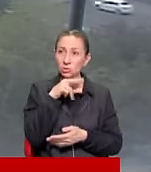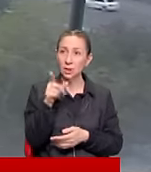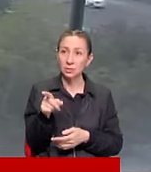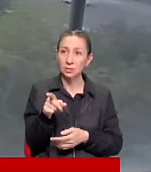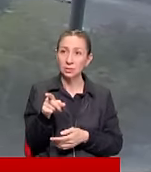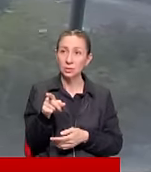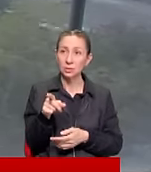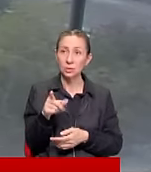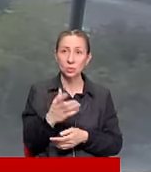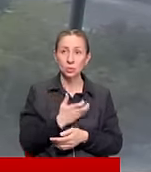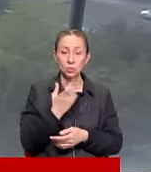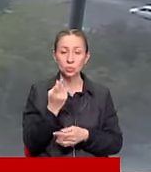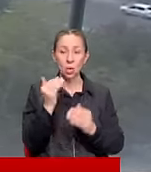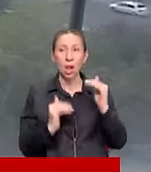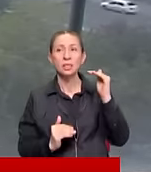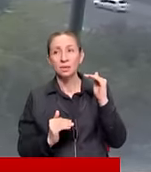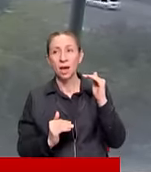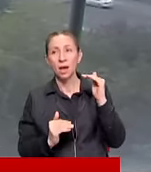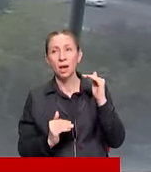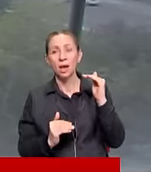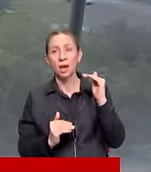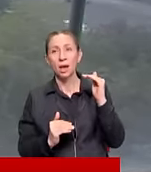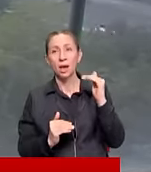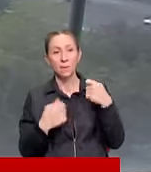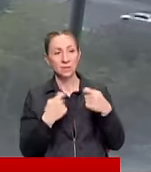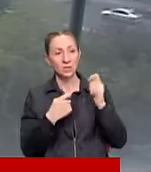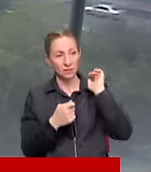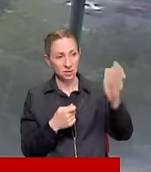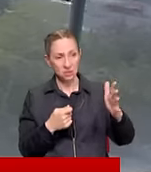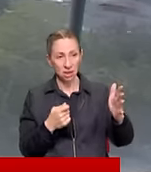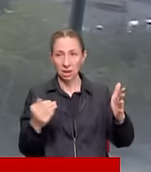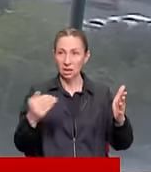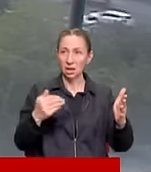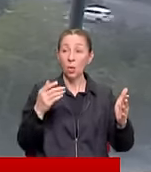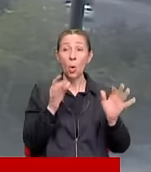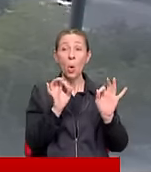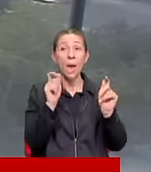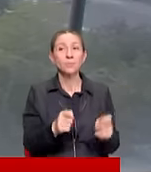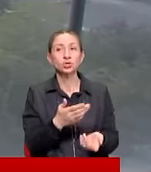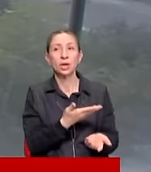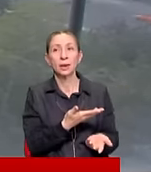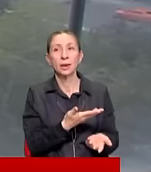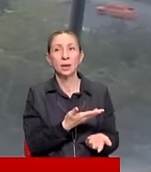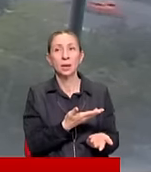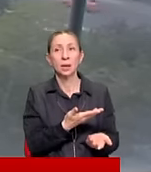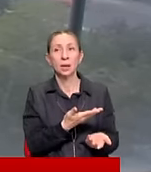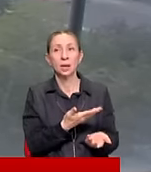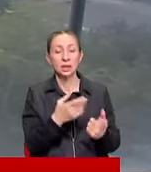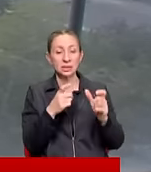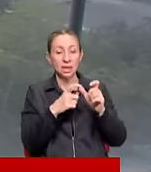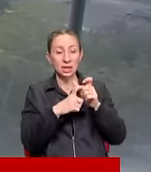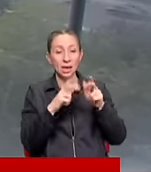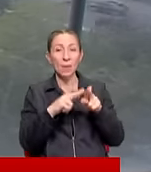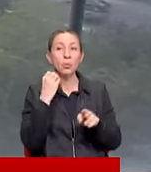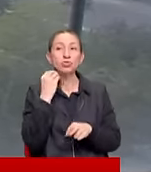Belediyesi'nin? Maalesef bunun çok altında. Yani gider daha fazla. Ya o hale getirmişler. SGK